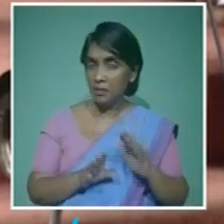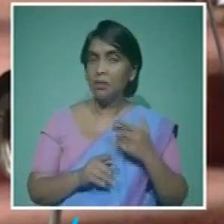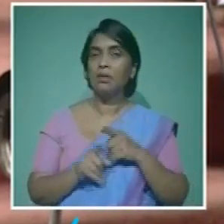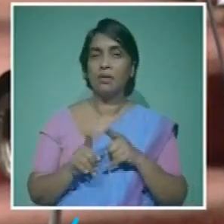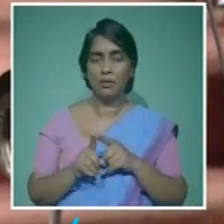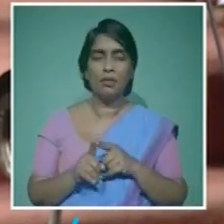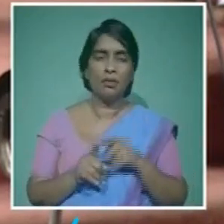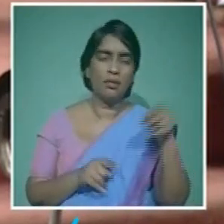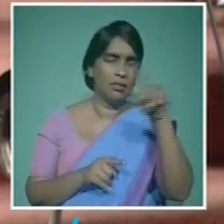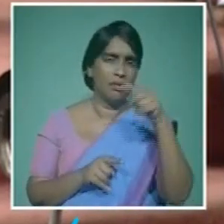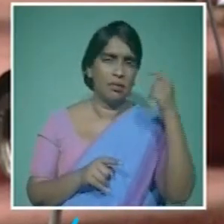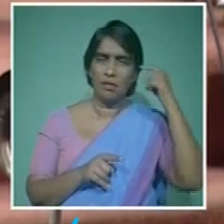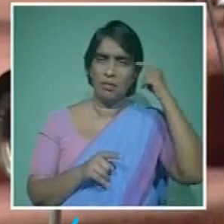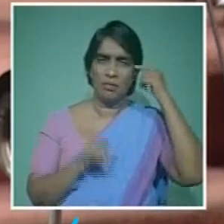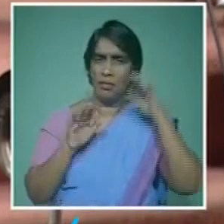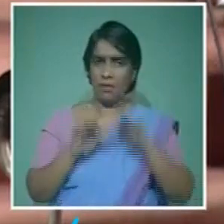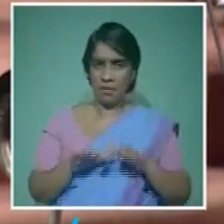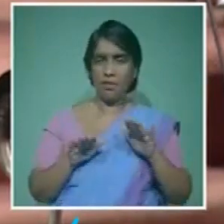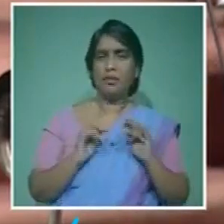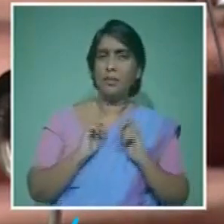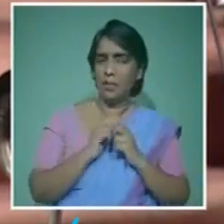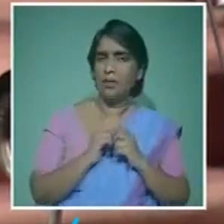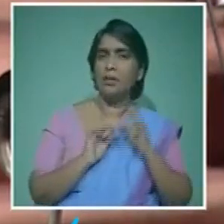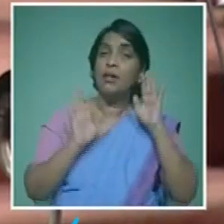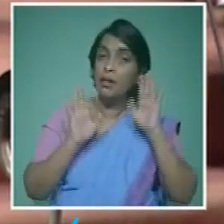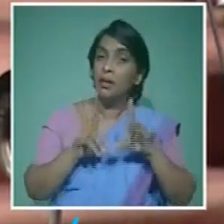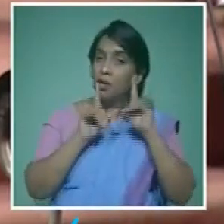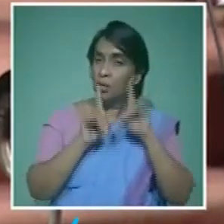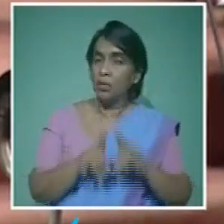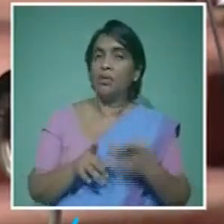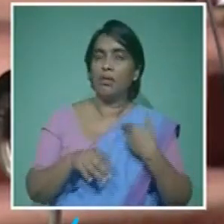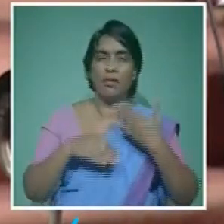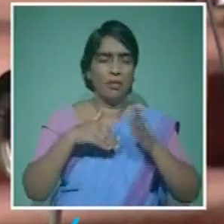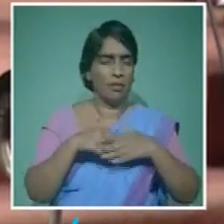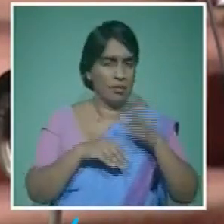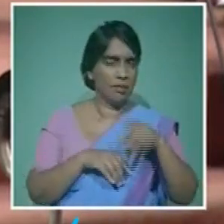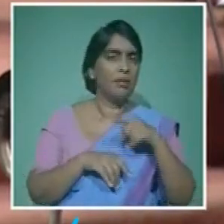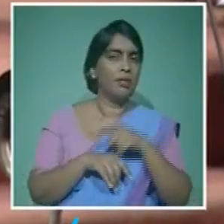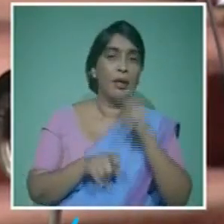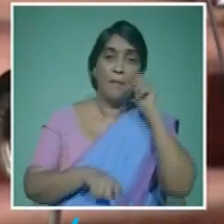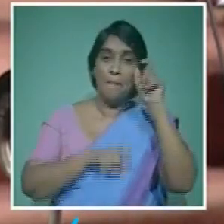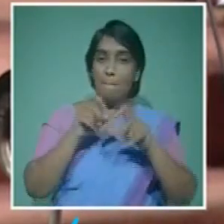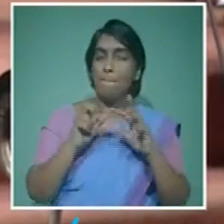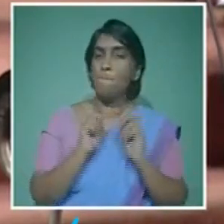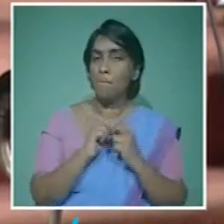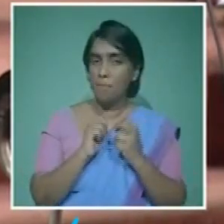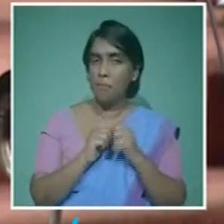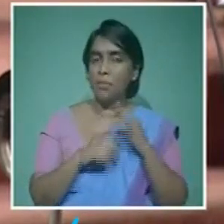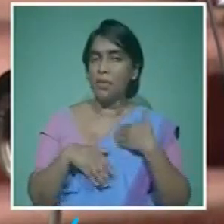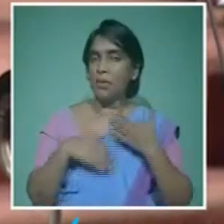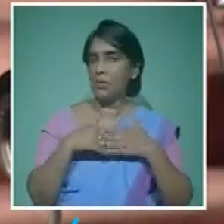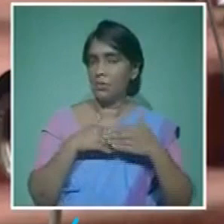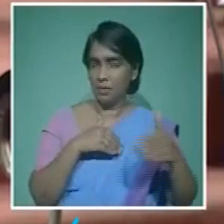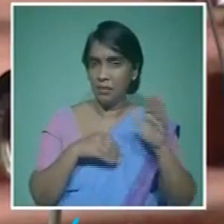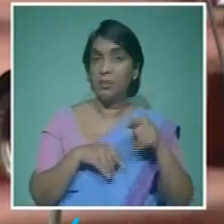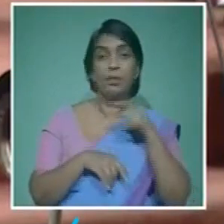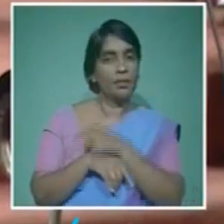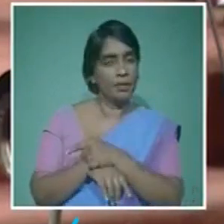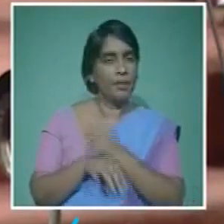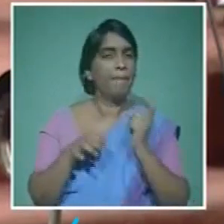தயாராக இருக்கின்றார்கள். இப்படியாக மக்கள் அனைவருமே ஒரு மிகப்பெரிய குழப்பமான நிலையிலே இருக்கின்றார்கள். இந்த குழப்பங்கள் தீர்க்கப்பட